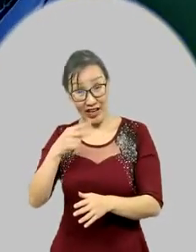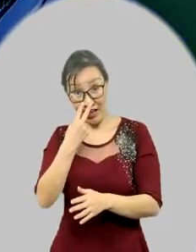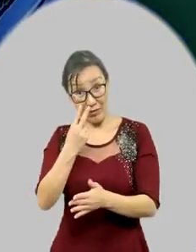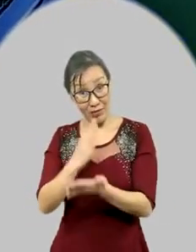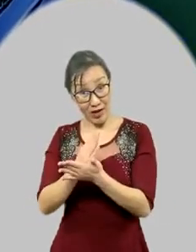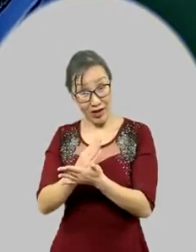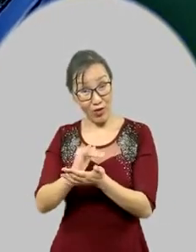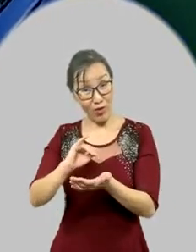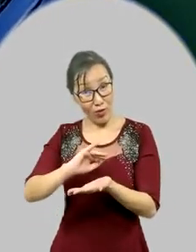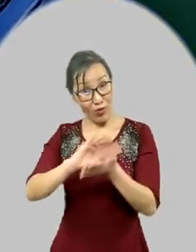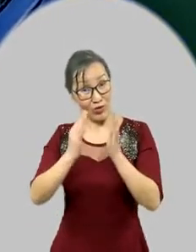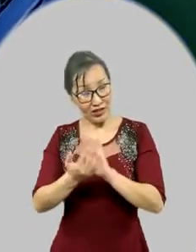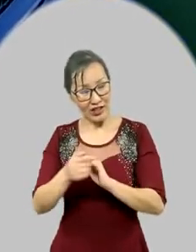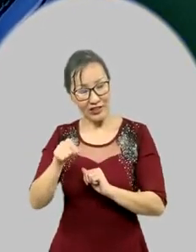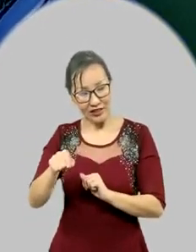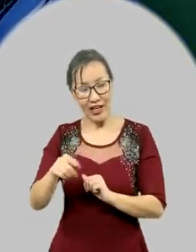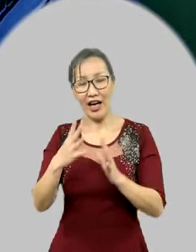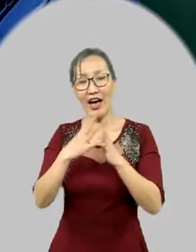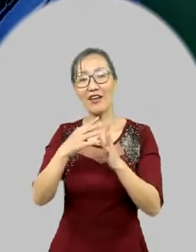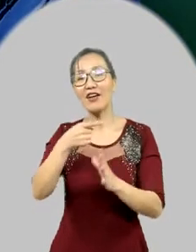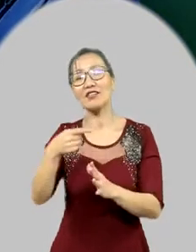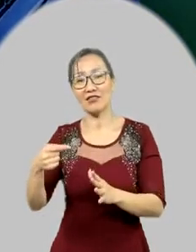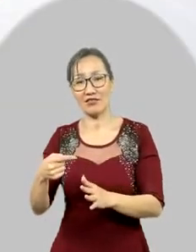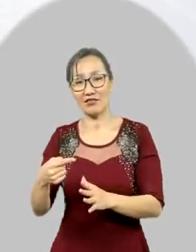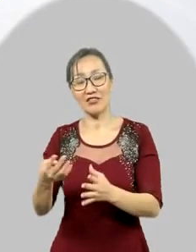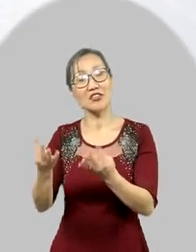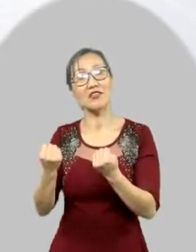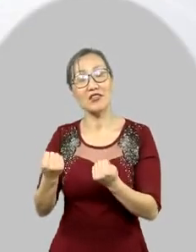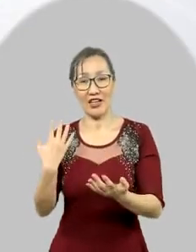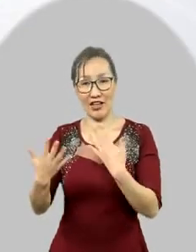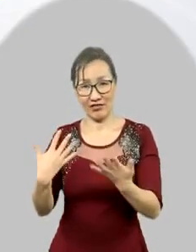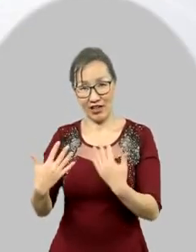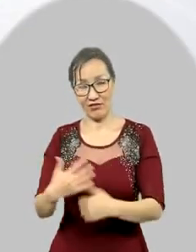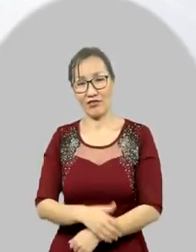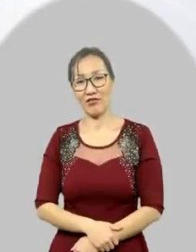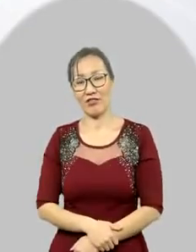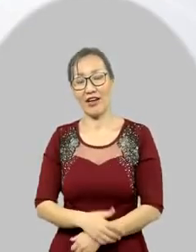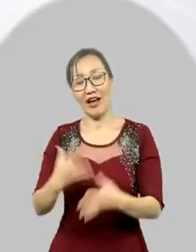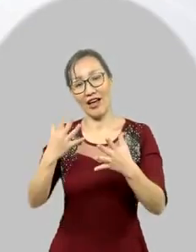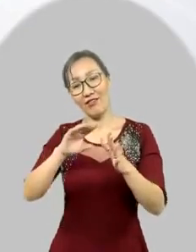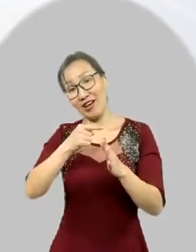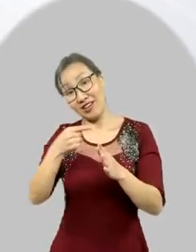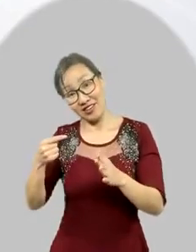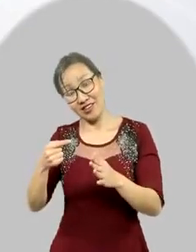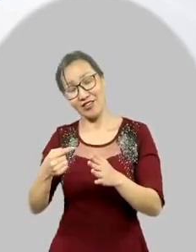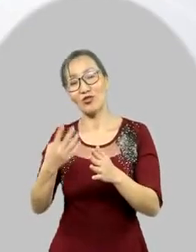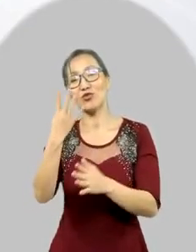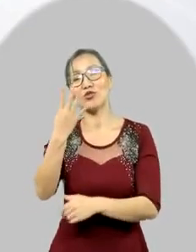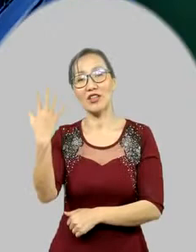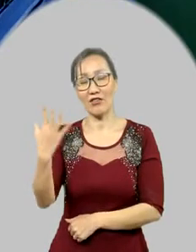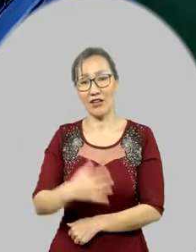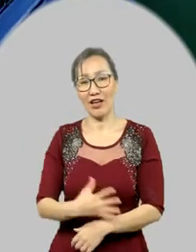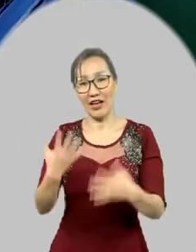учраас дараагийн тоо мөн 10-аар буураад 55, 10-аар буураад